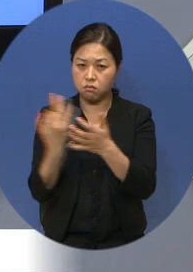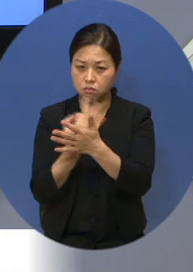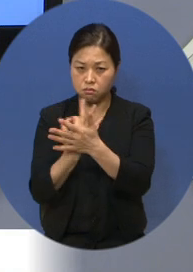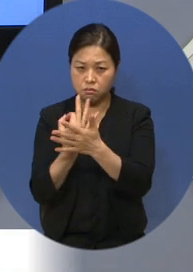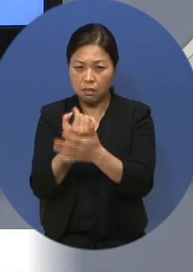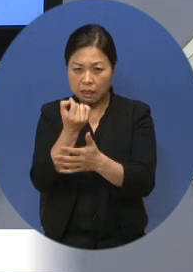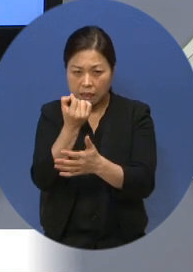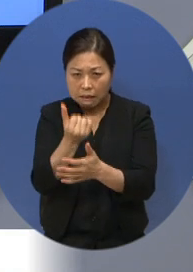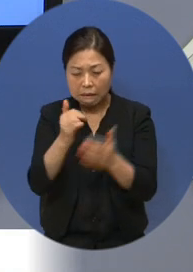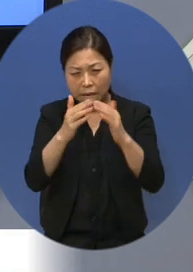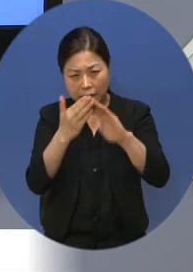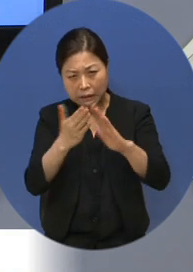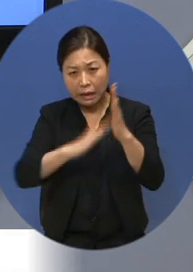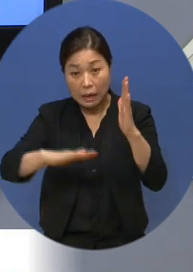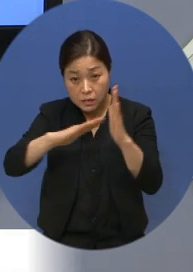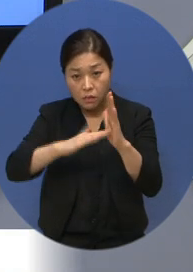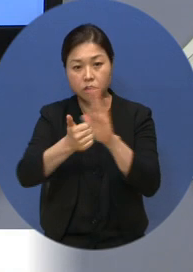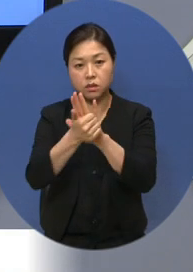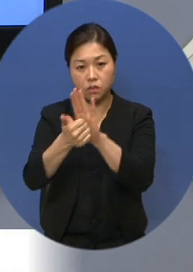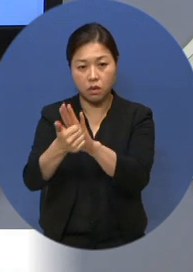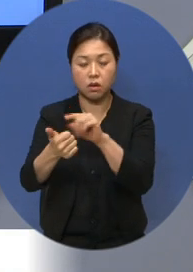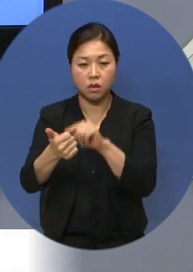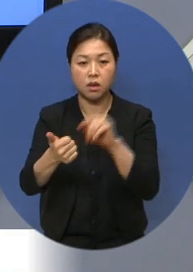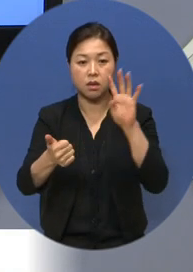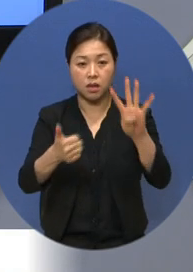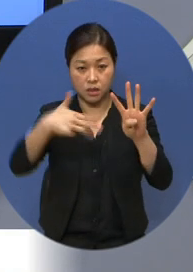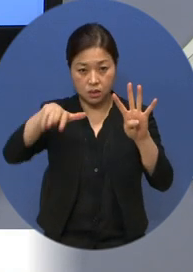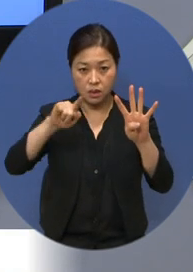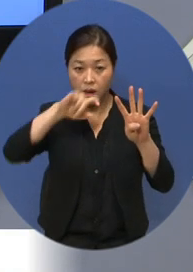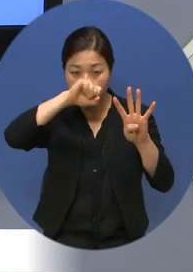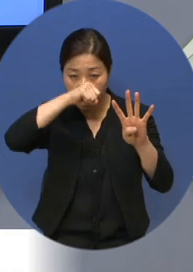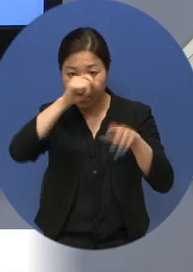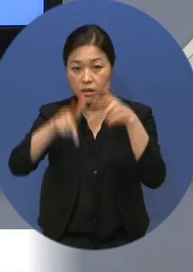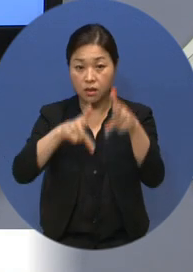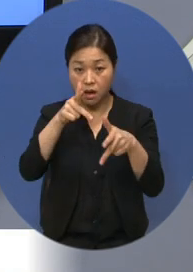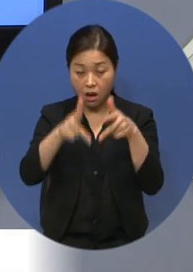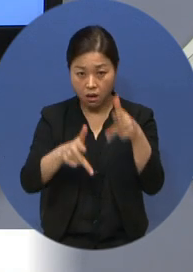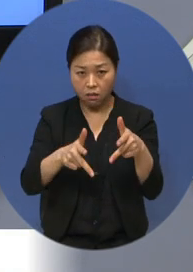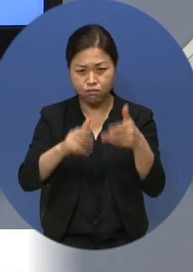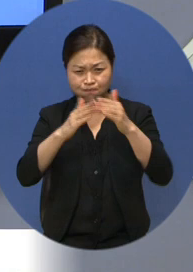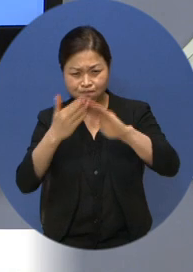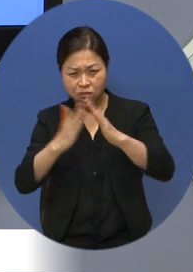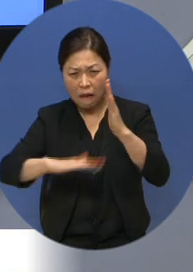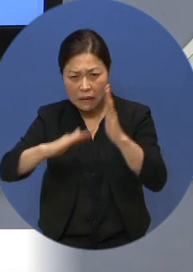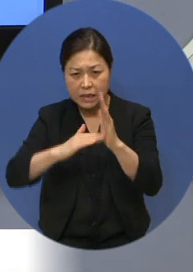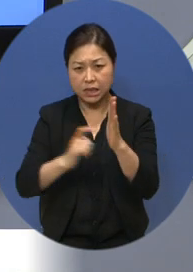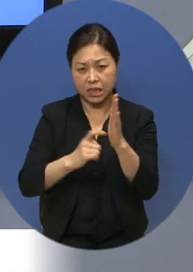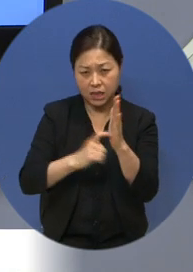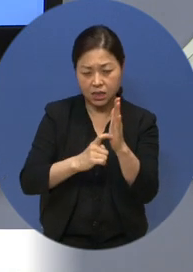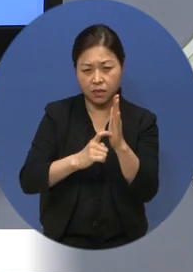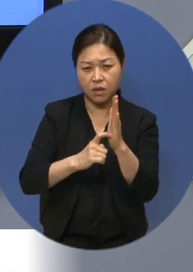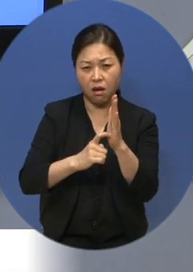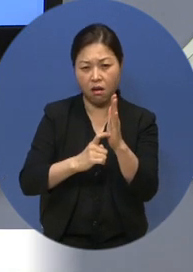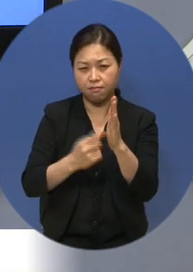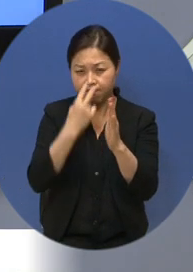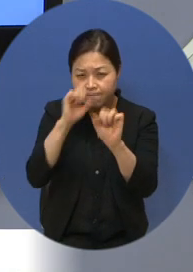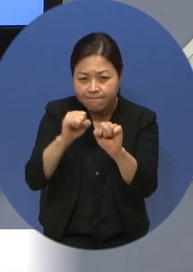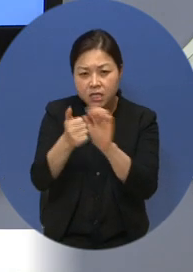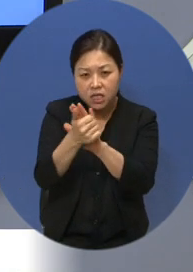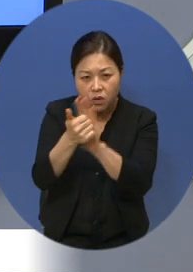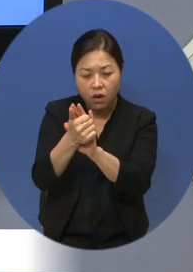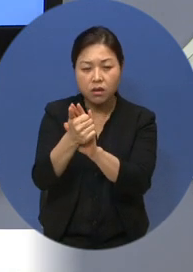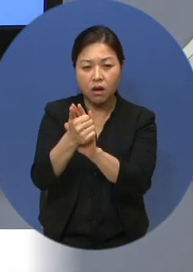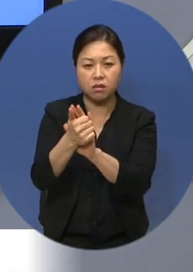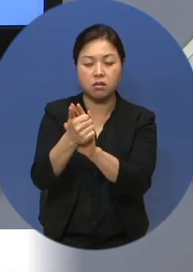저소득 위기가 9 를 지원하는 제 4차 추경 사업인 위기가 고 긴급 생계지원 사업은 지난